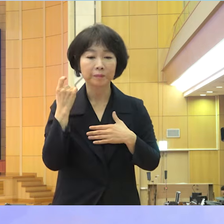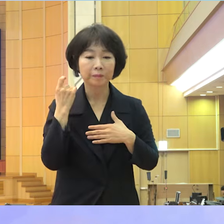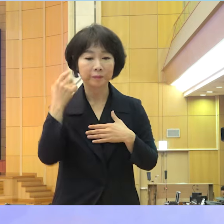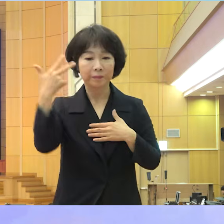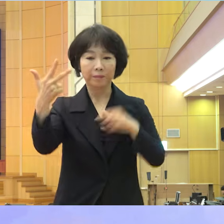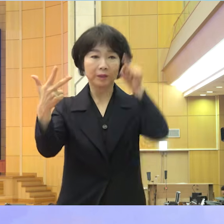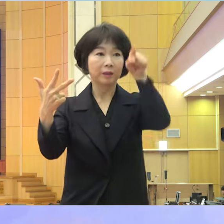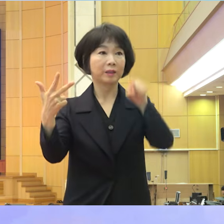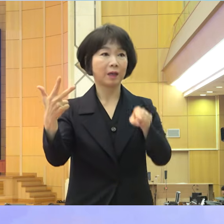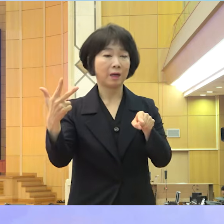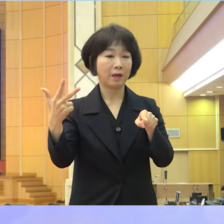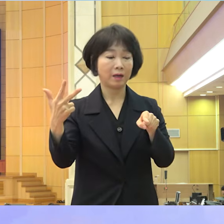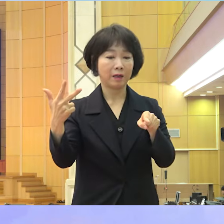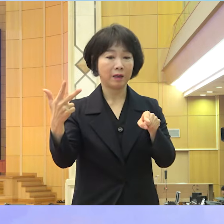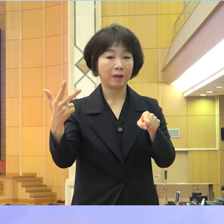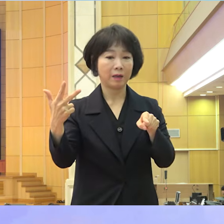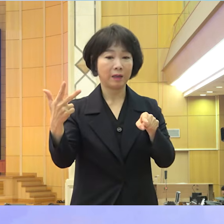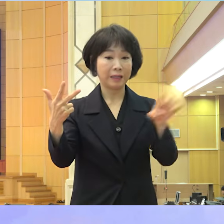요한복음 7장